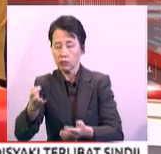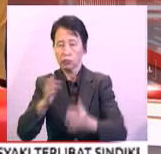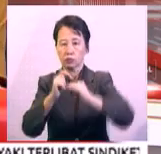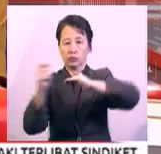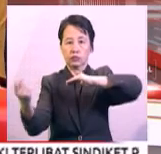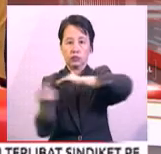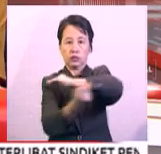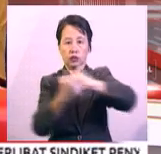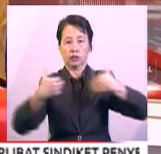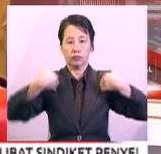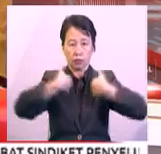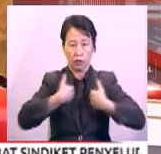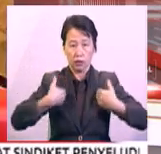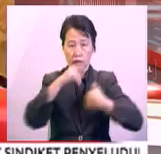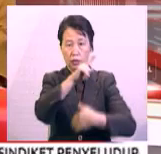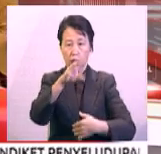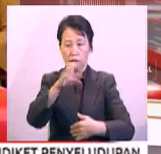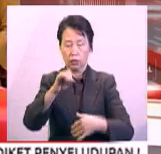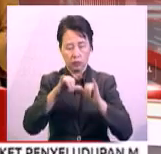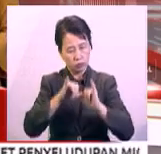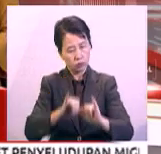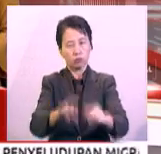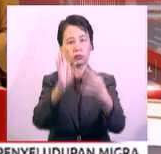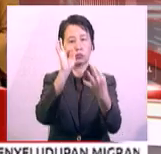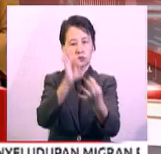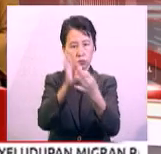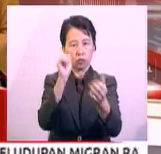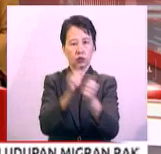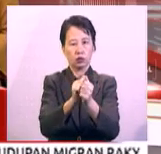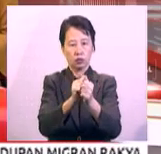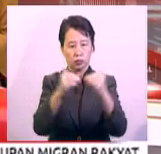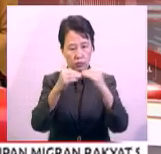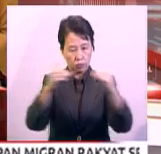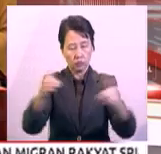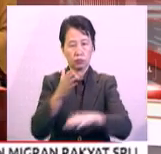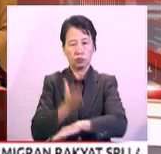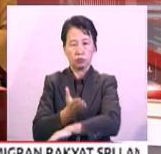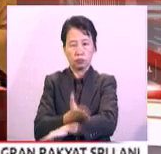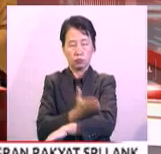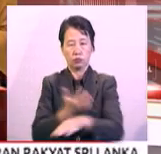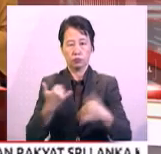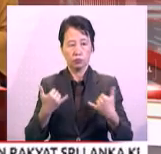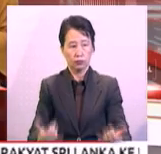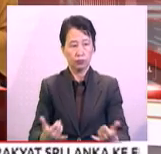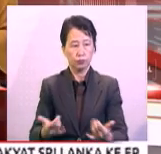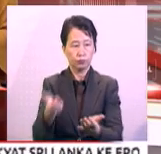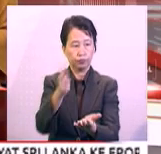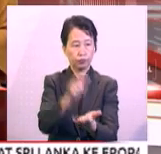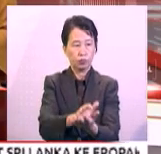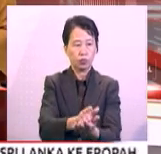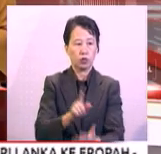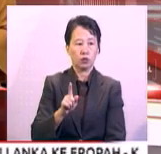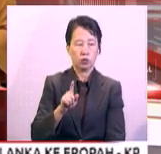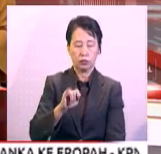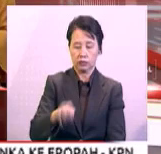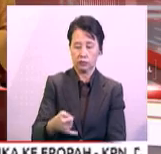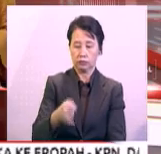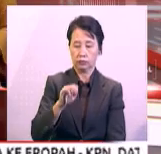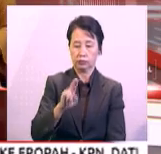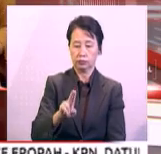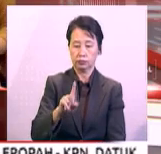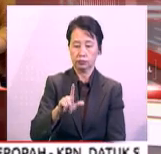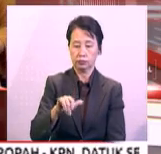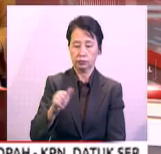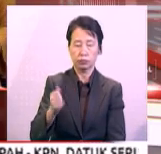haiwan utama negara itu menjadikannya kekal relevan dengan arus perkembangan zaman. Laporan Tun Julia Muhammad Tahir.